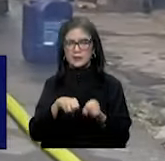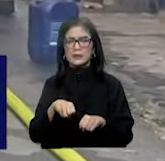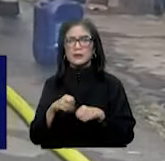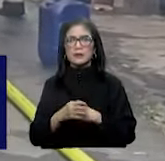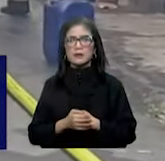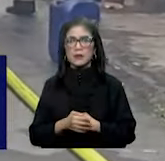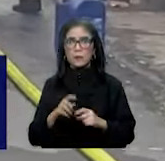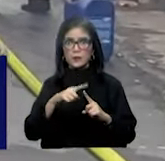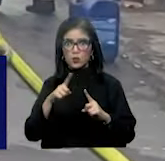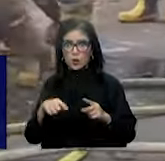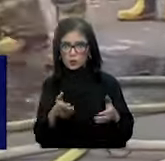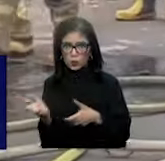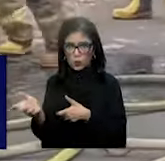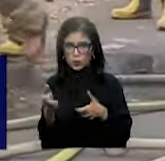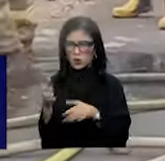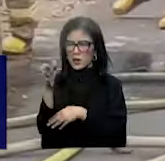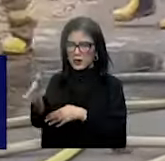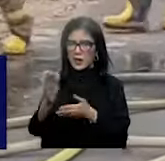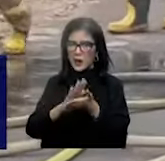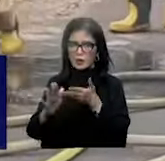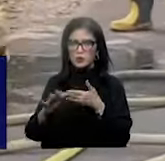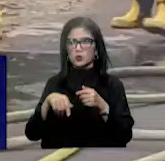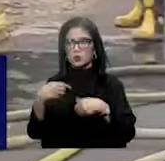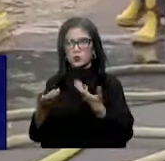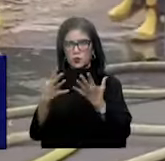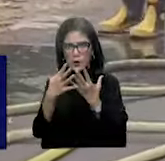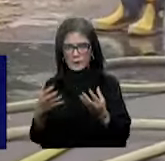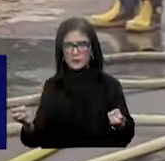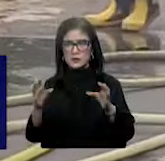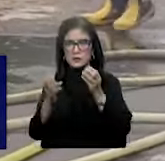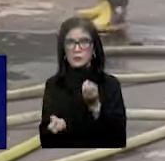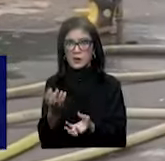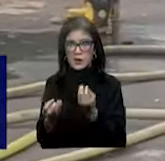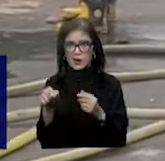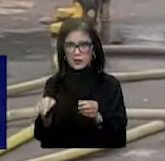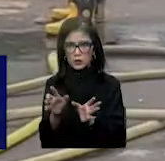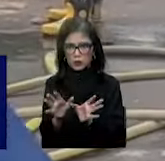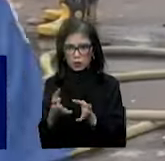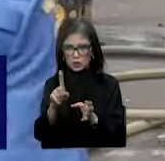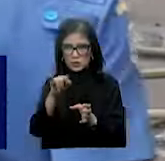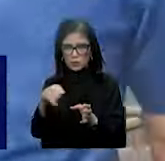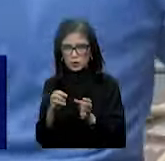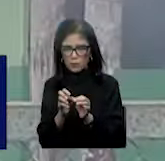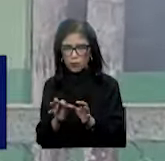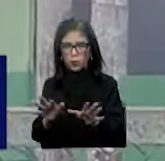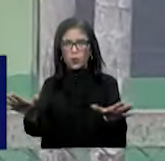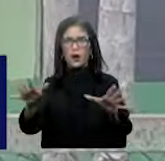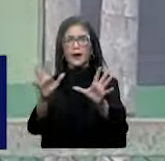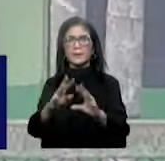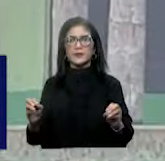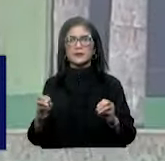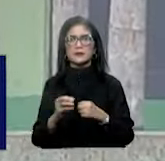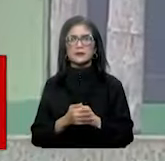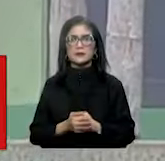Petugas pemadam kebakaran yang tiba di lokasi langsung berjibaku memadamkan api yang berhasil dilokalisir satu jam kemudian. Api disebut berasal dari